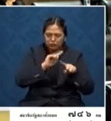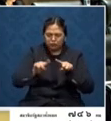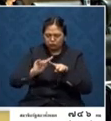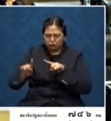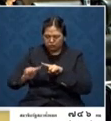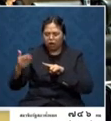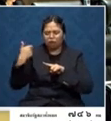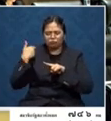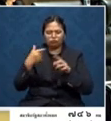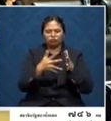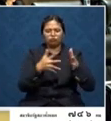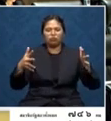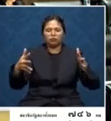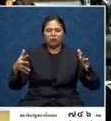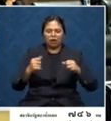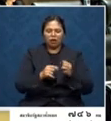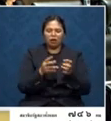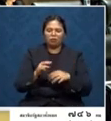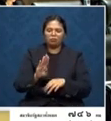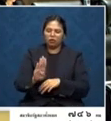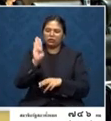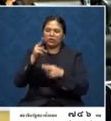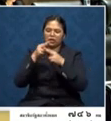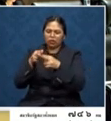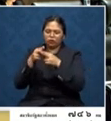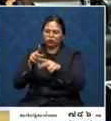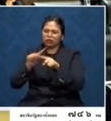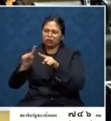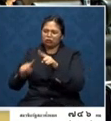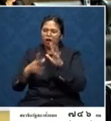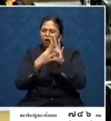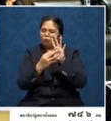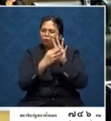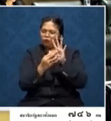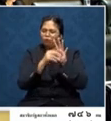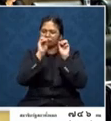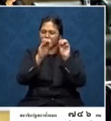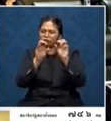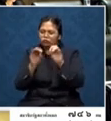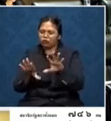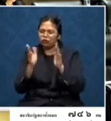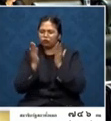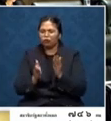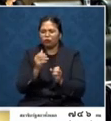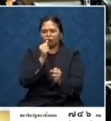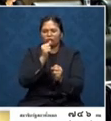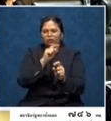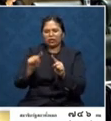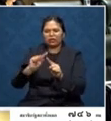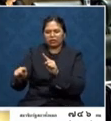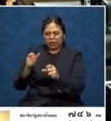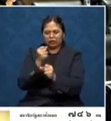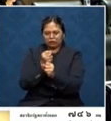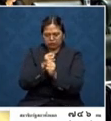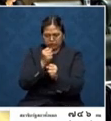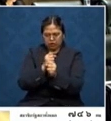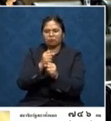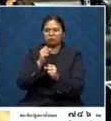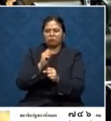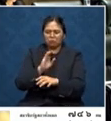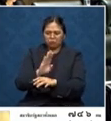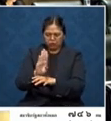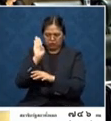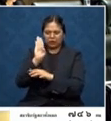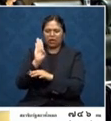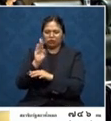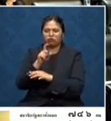ากมายและก็ยังมีภาคเอกชนที่พร้อมจะจัดหลักสูตรอบรมเพื่อพัฒนาแรงงานเข้าสู่อุตสาหกรรมที่เขาทำธุรกิจอยู่ภาครัฐ